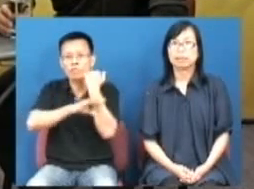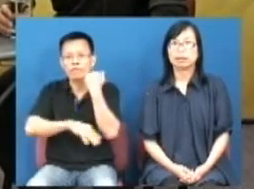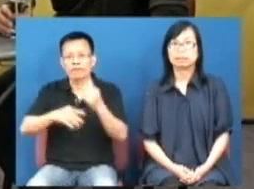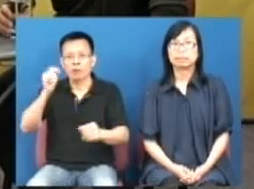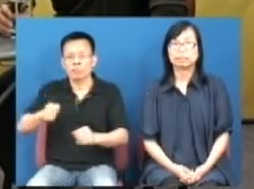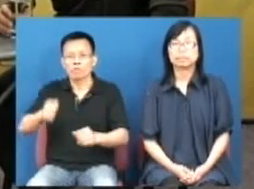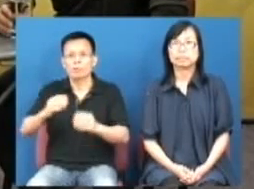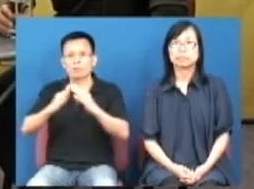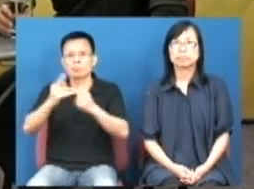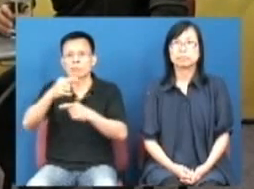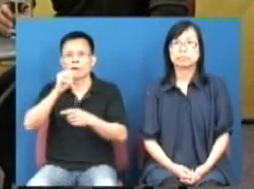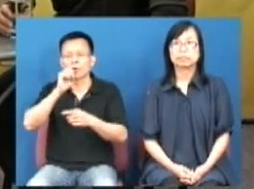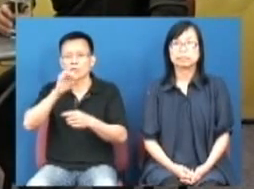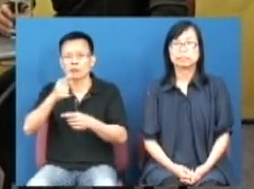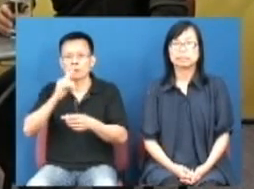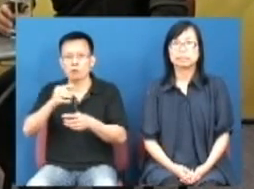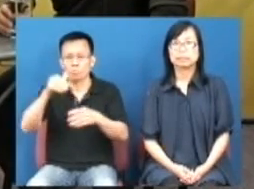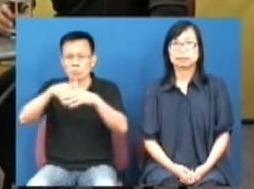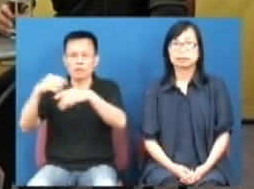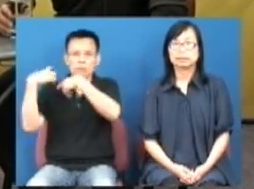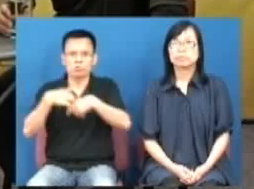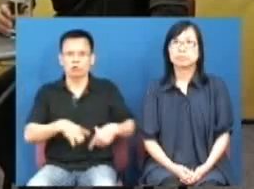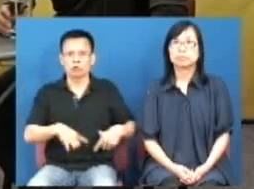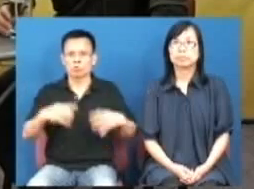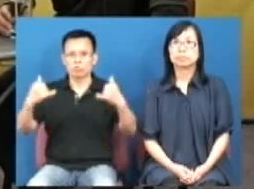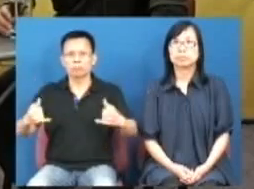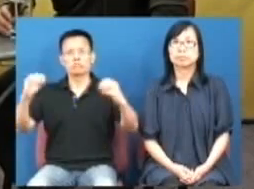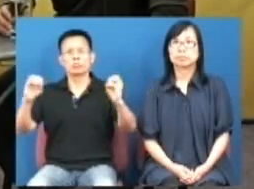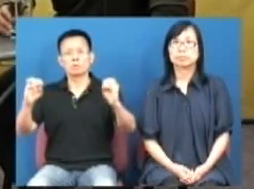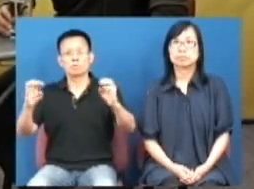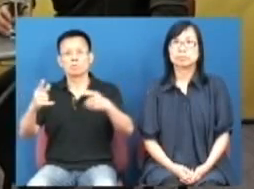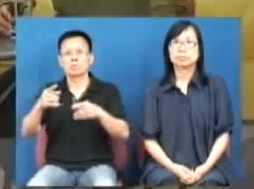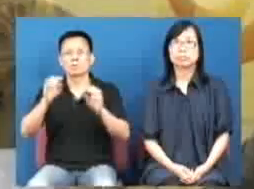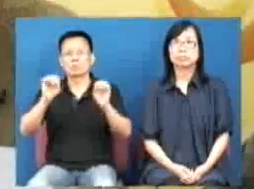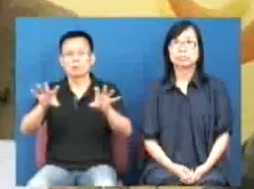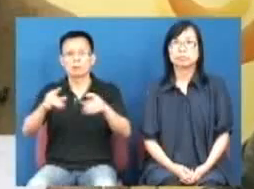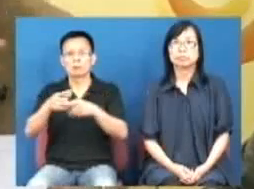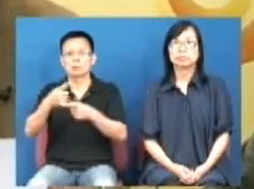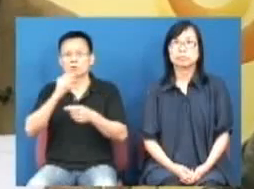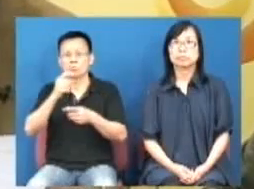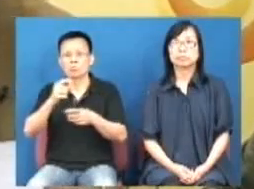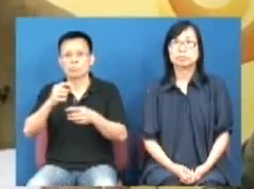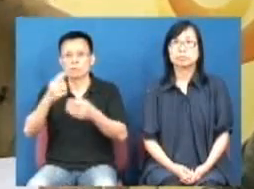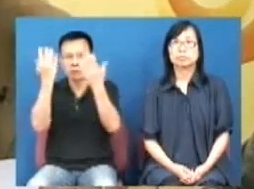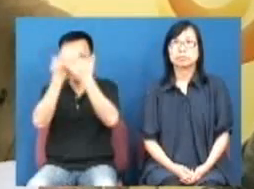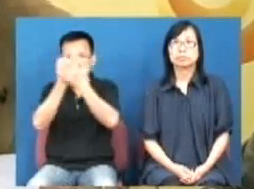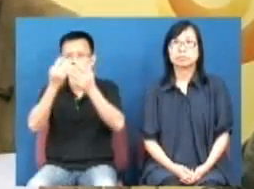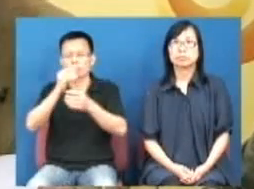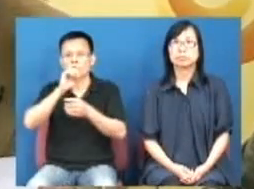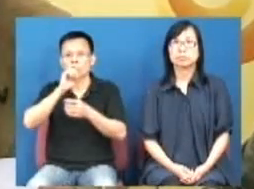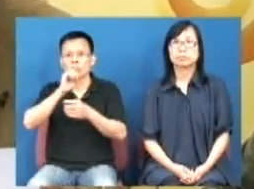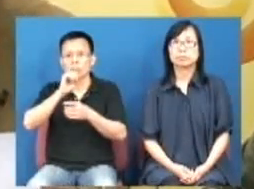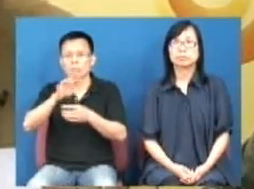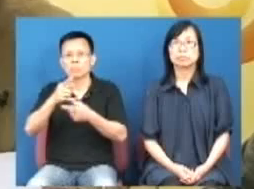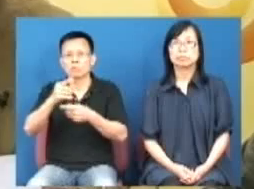咧呢個競選論壇咧有個媒體係做多過一集嘅，上邊咧就講咗某